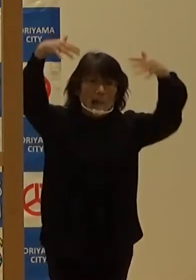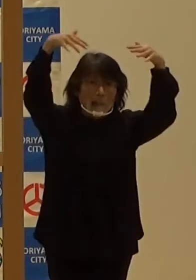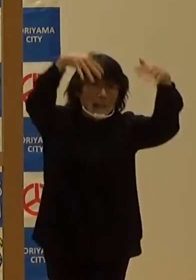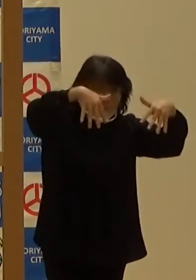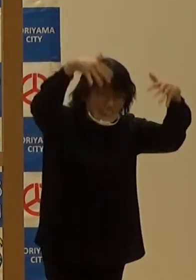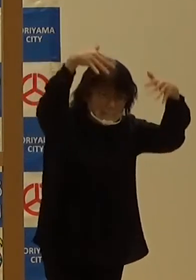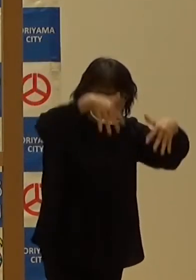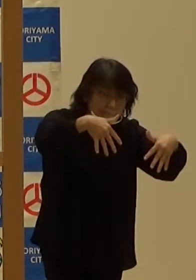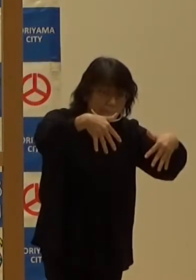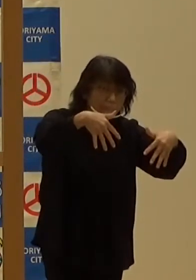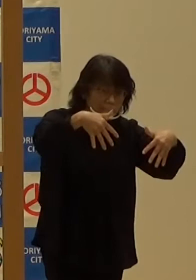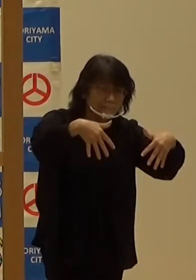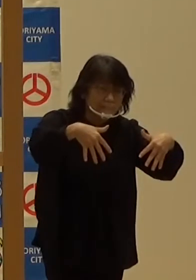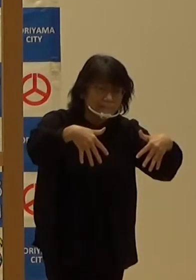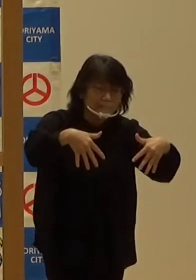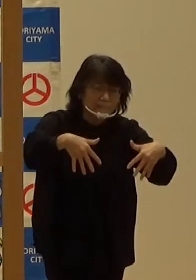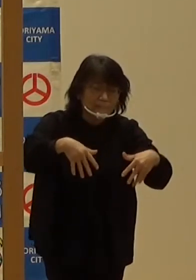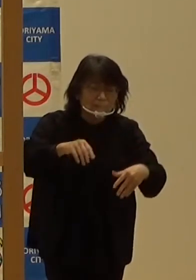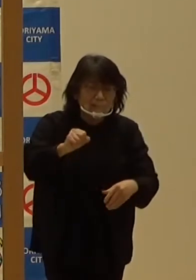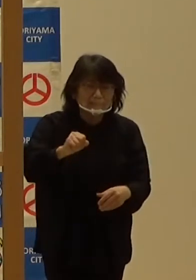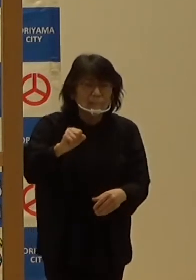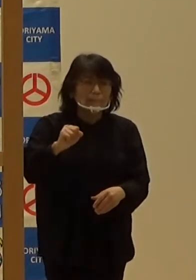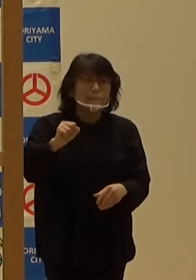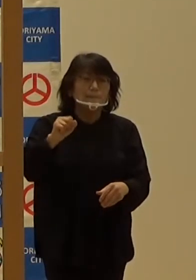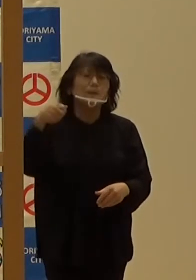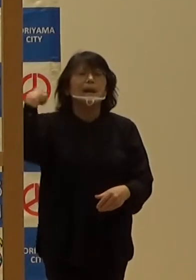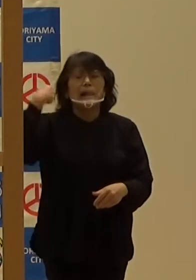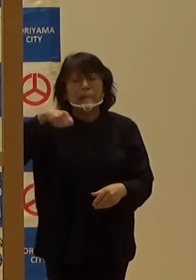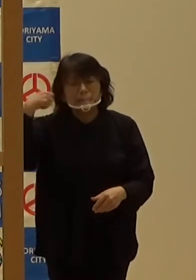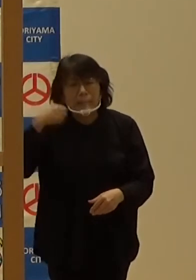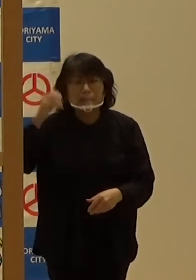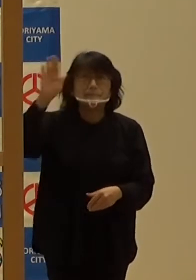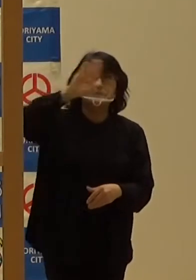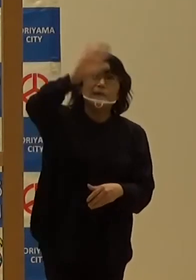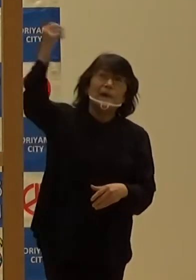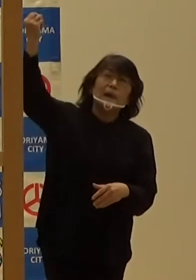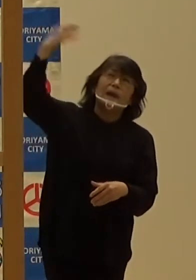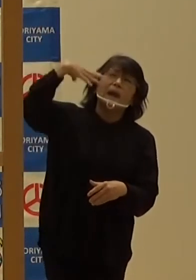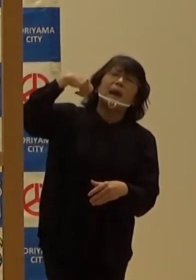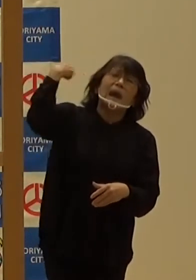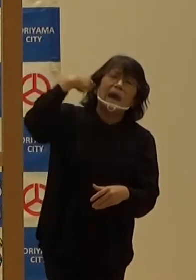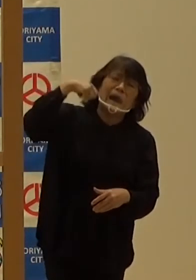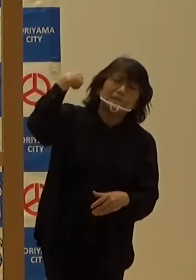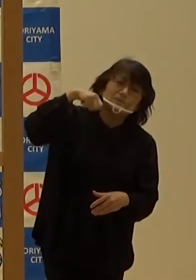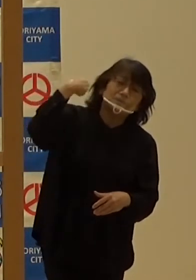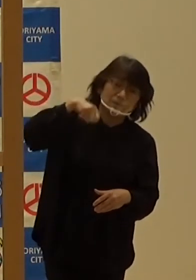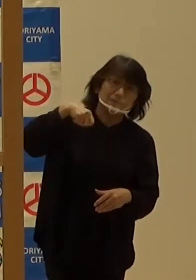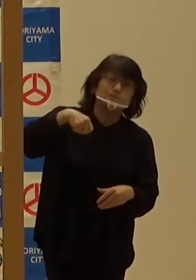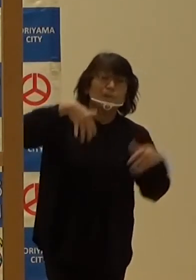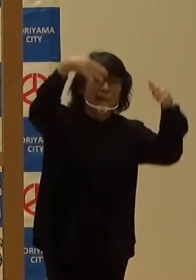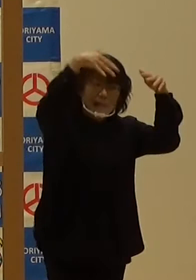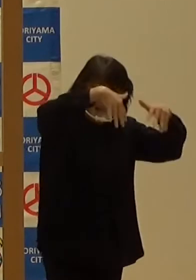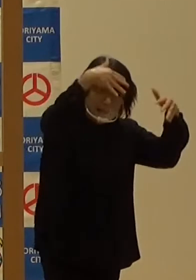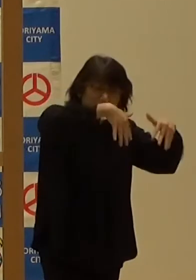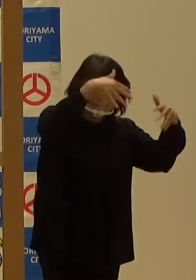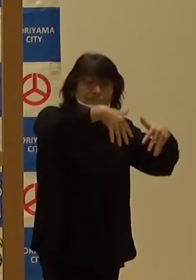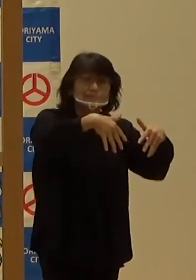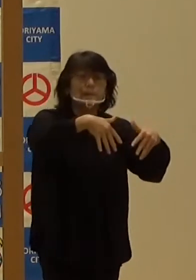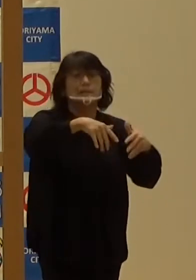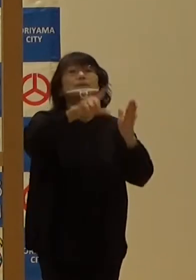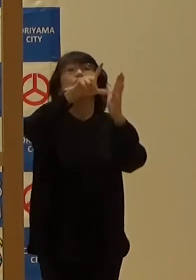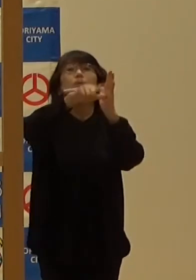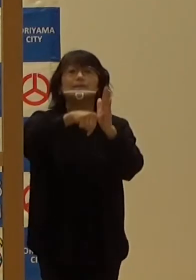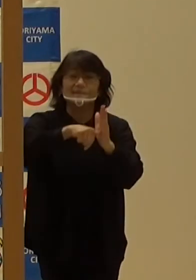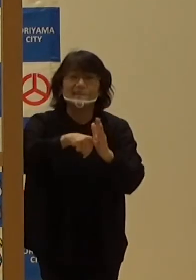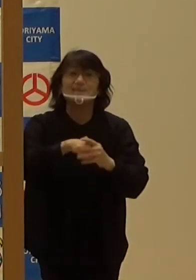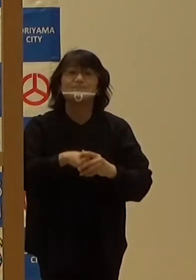日天気が良すぎて今度逆に直射日光で暑いとか雨で急に雨が降ってきたとかいう時に、